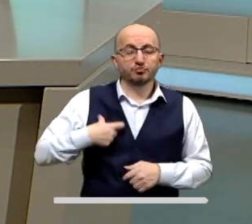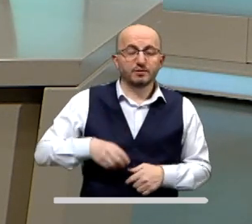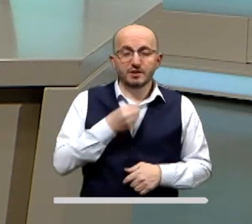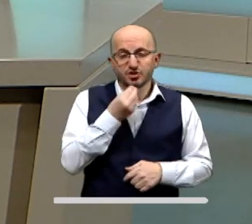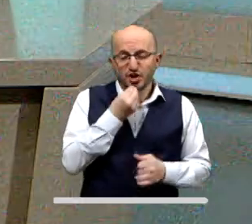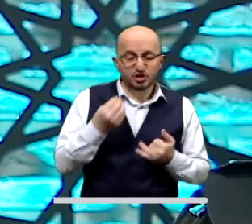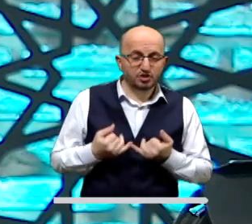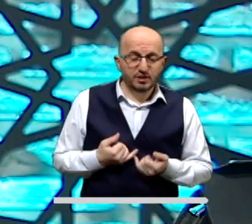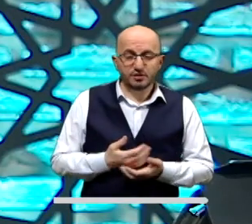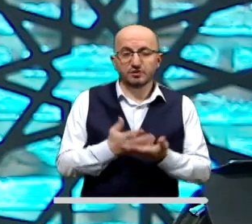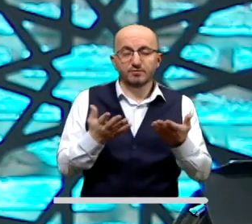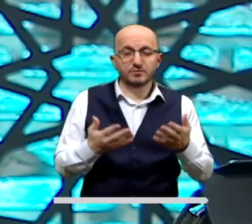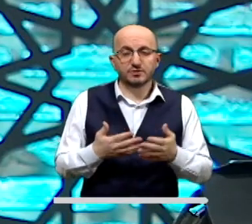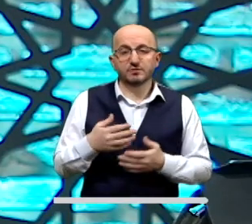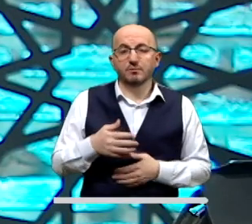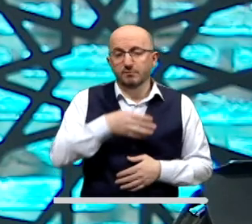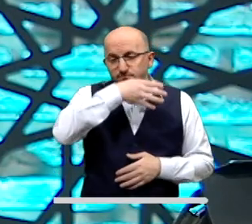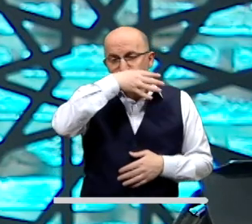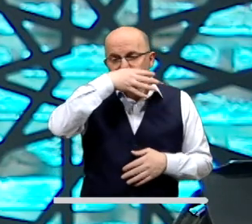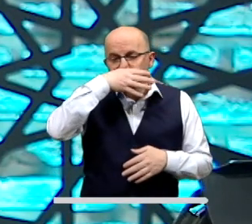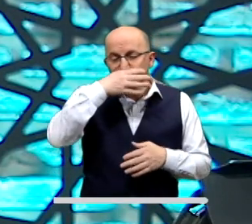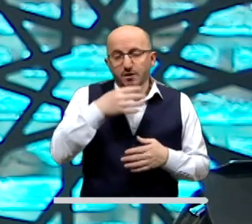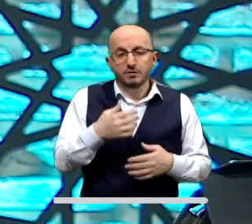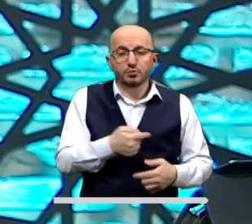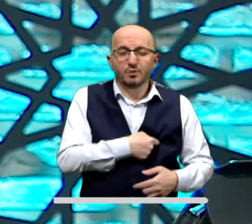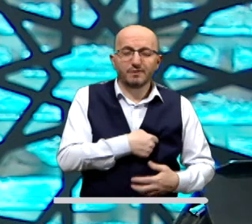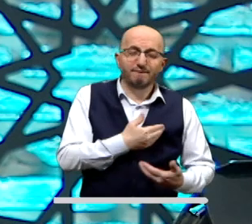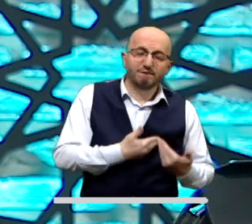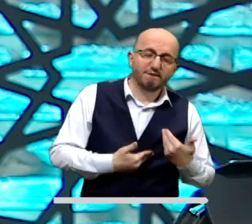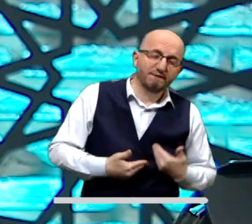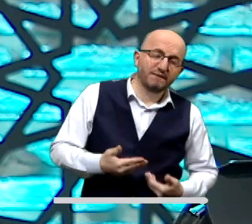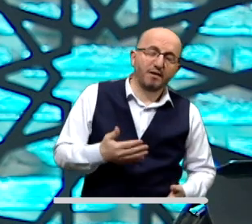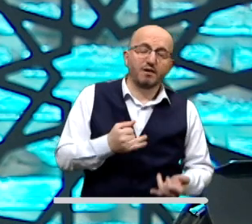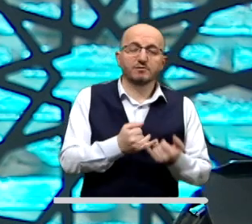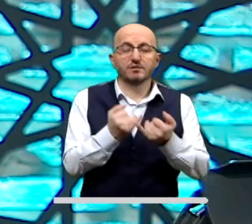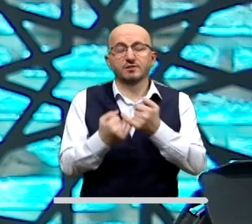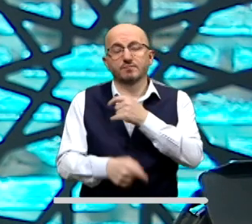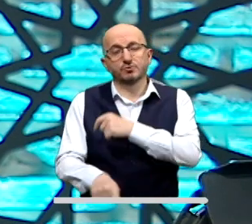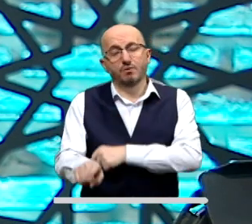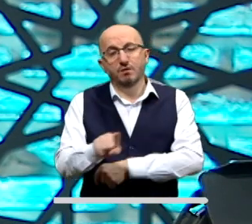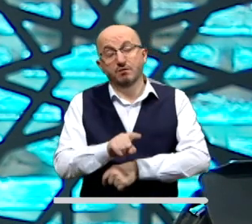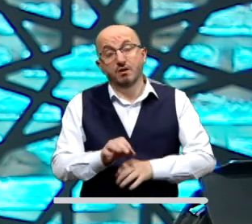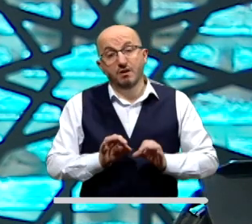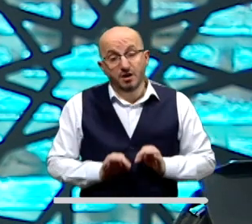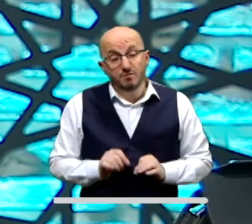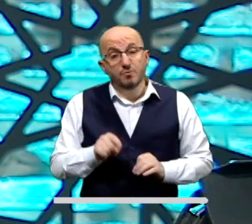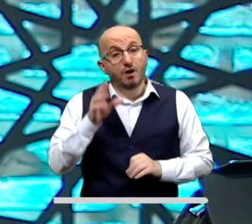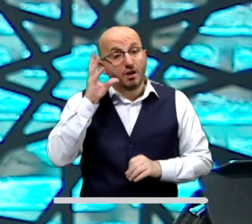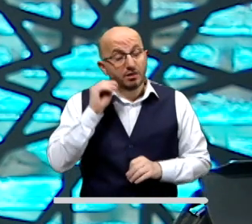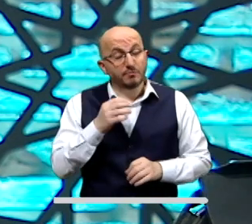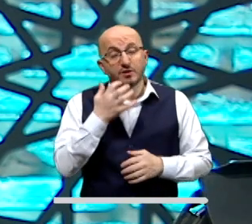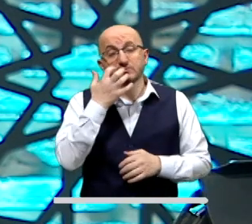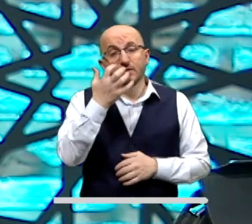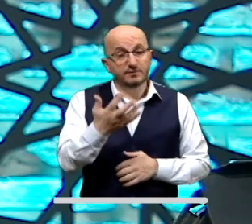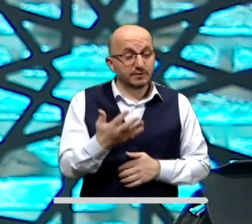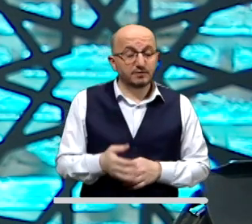kardeşlerimizin bu bataklığa düşmesi bizi yürekten yer alıyor Çünkü bizim kardeşlerimiz onlar Hem bu anlamda onlara tavsiye